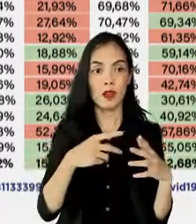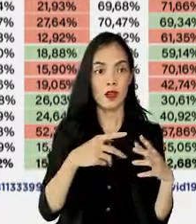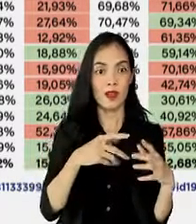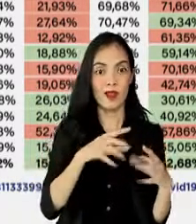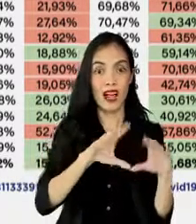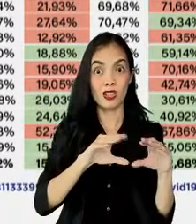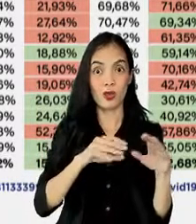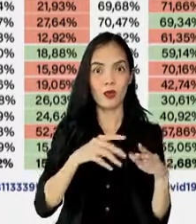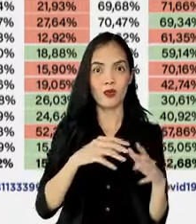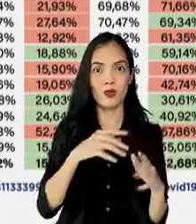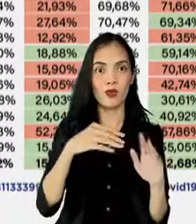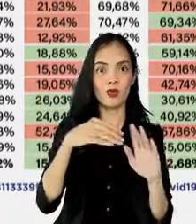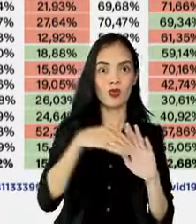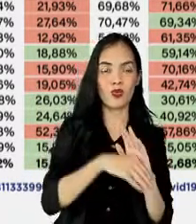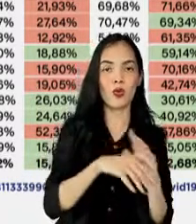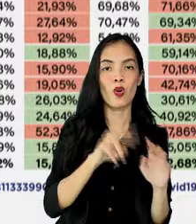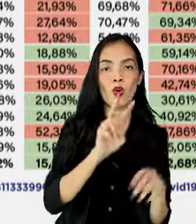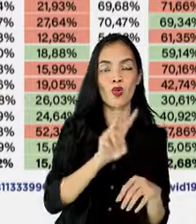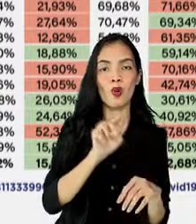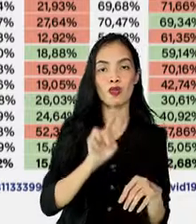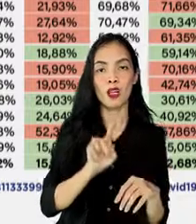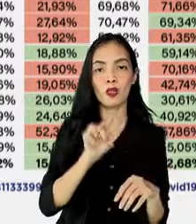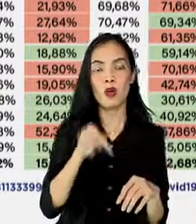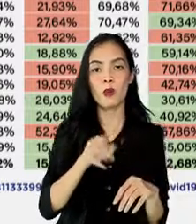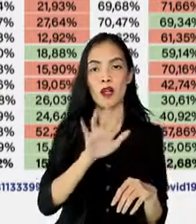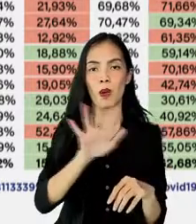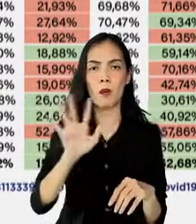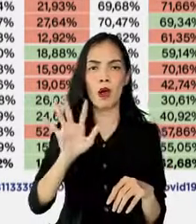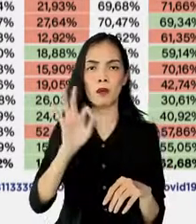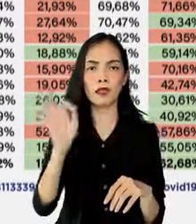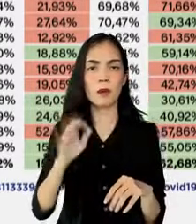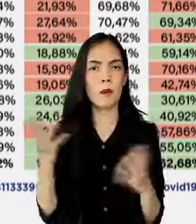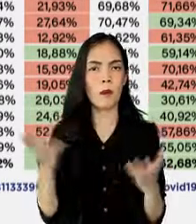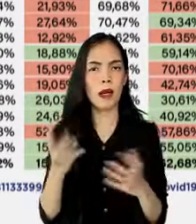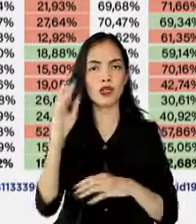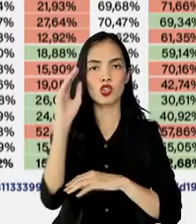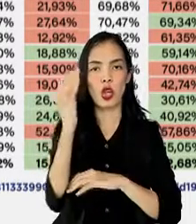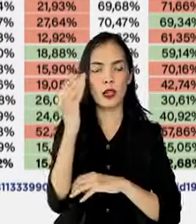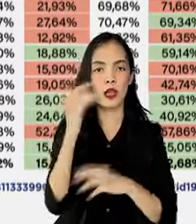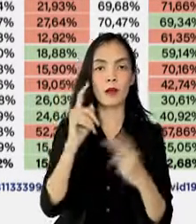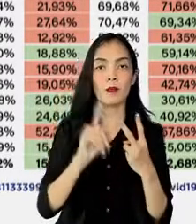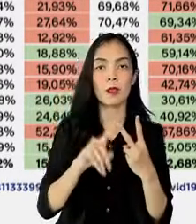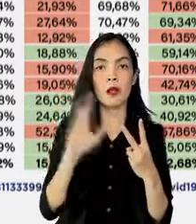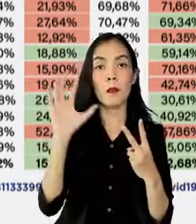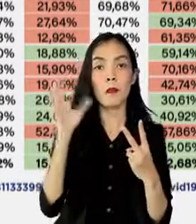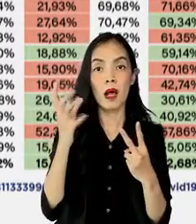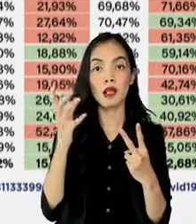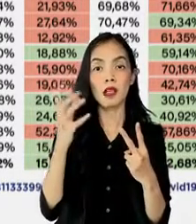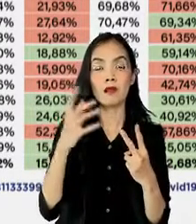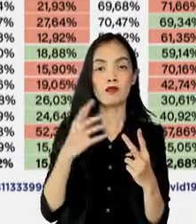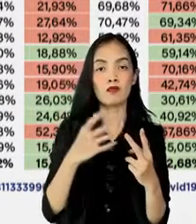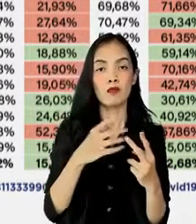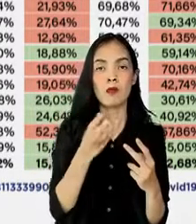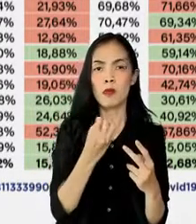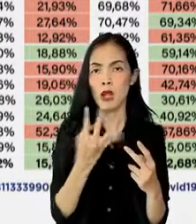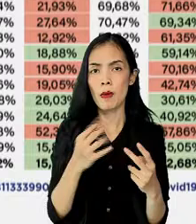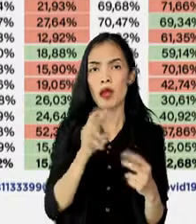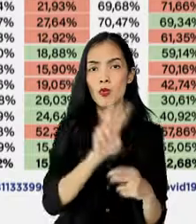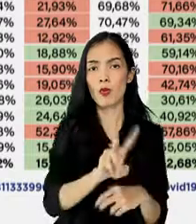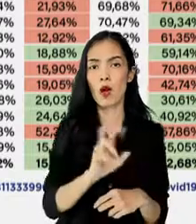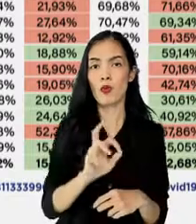mengalami penurunan sebesar 21,5 puluh lima persen dan provinsi Banten yang turun sebesar